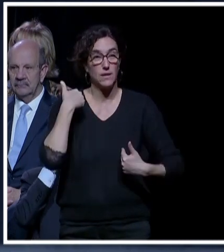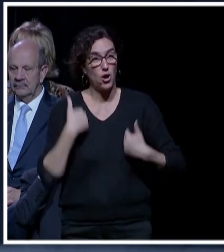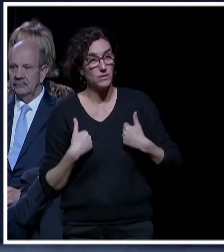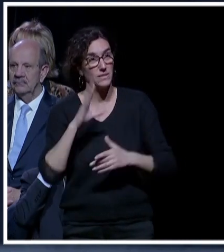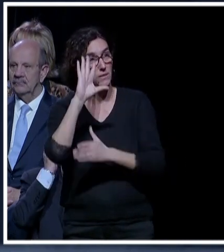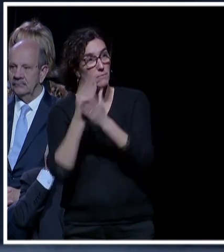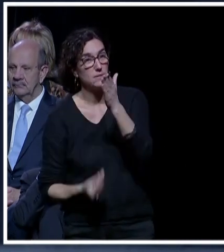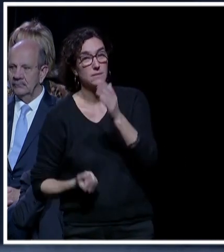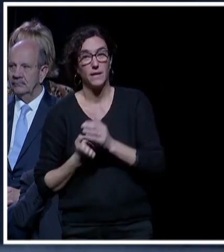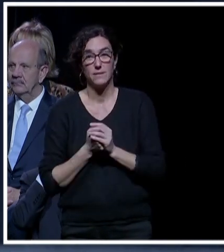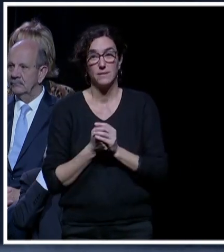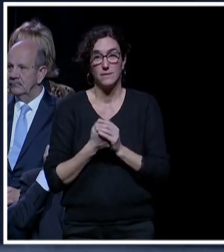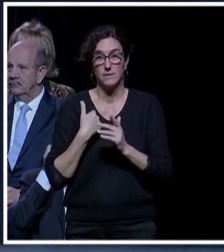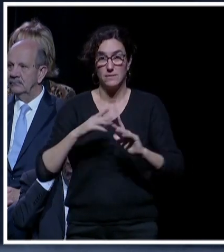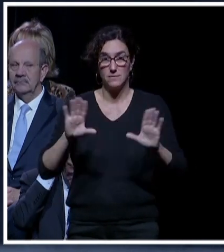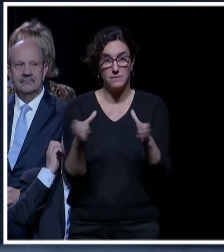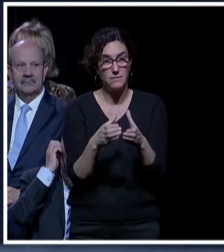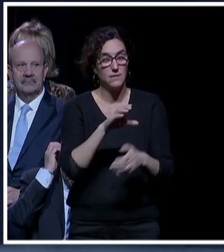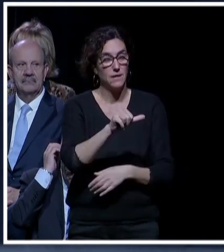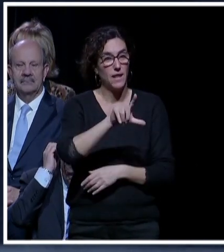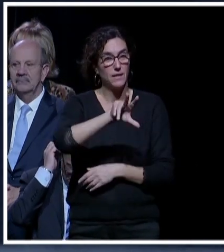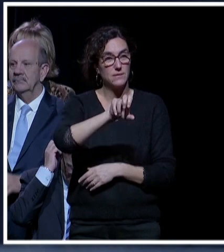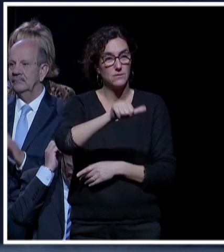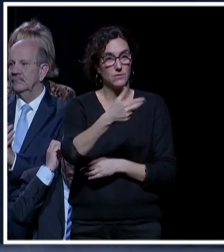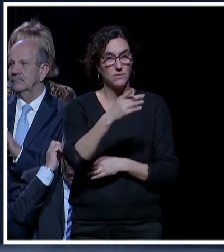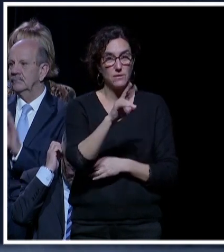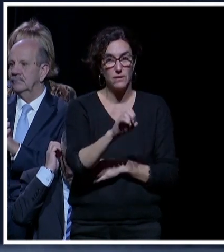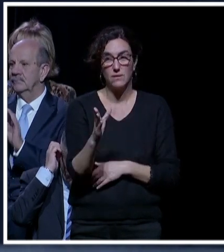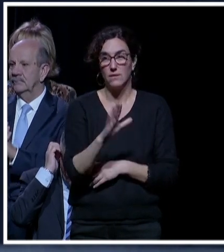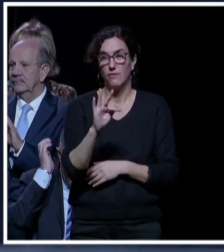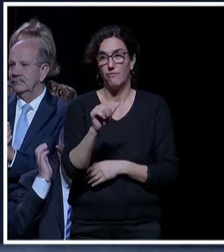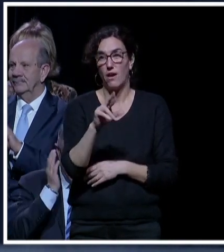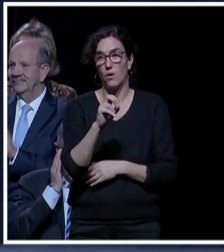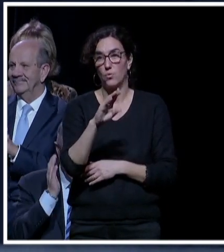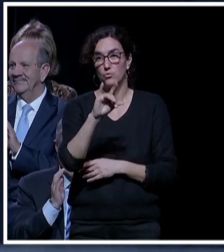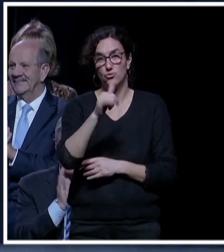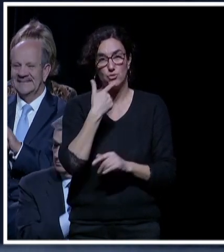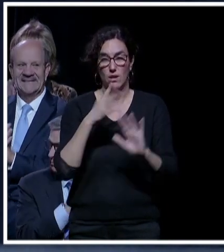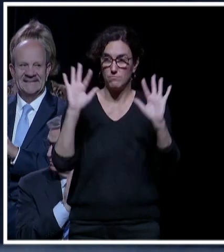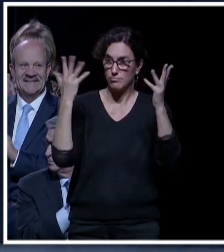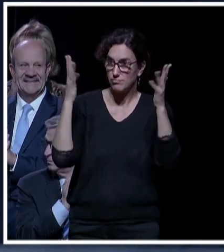du Canet autour d'Alexandre Farrugia, que l'on peut féliciter, applaudir.